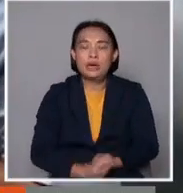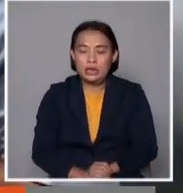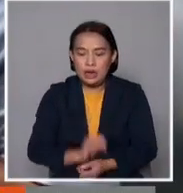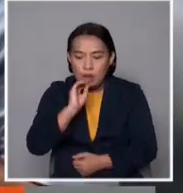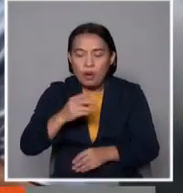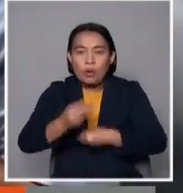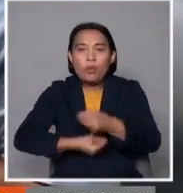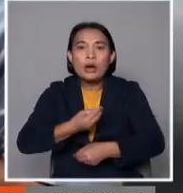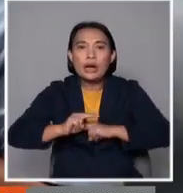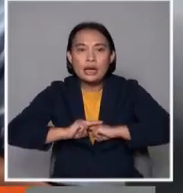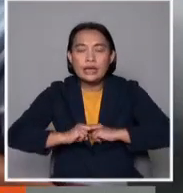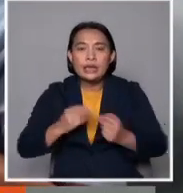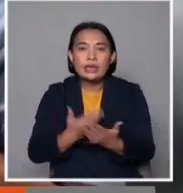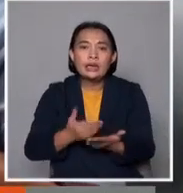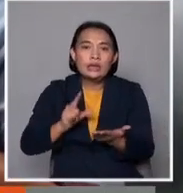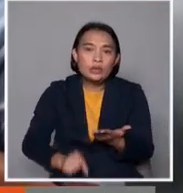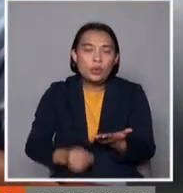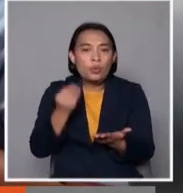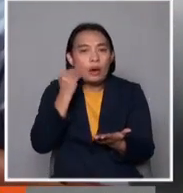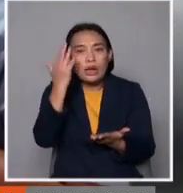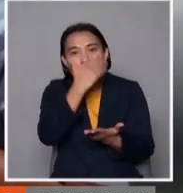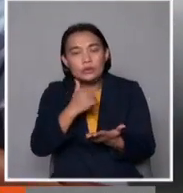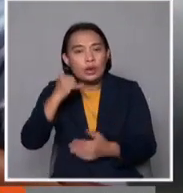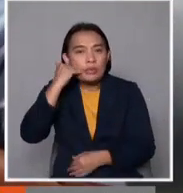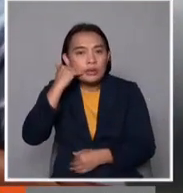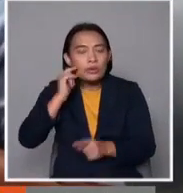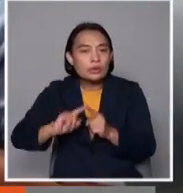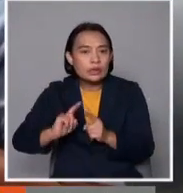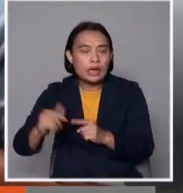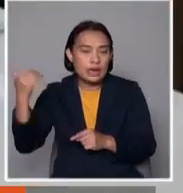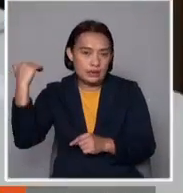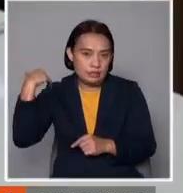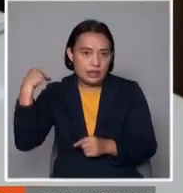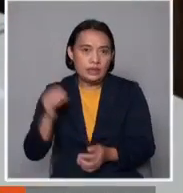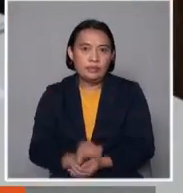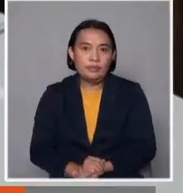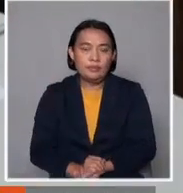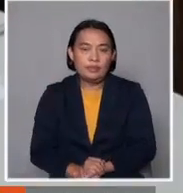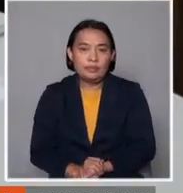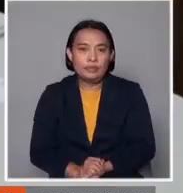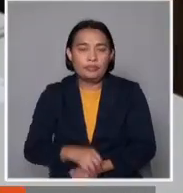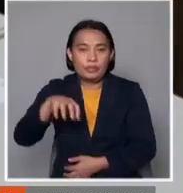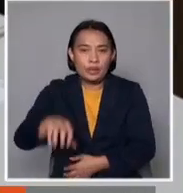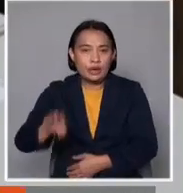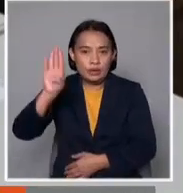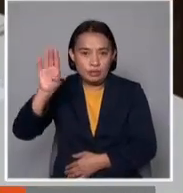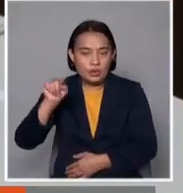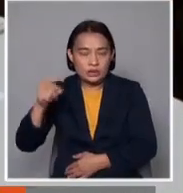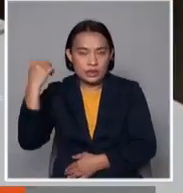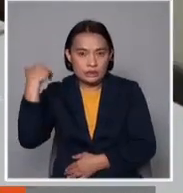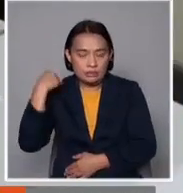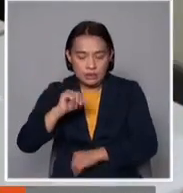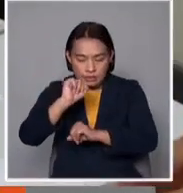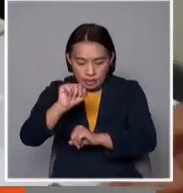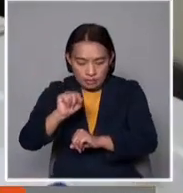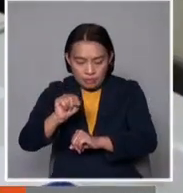ขายเองราคาถูกบ้านสวยแล้วก็มีหมายเลขโทรศัพท์ติดต่อด้วยนะคะเขานำเอาโลโก้ของบริษัทอสังหาริมทรัพย์แห่งหนึ่งมาใช้ด้